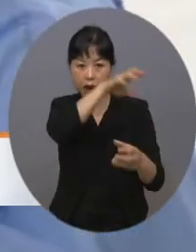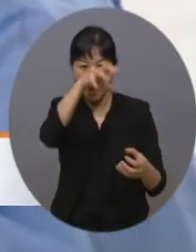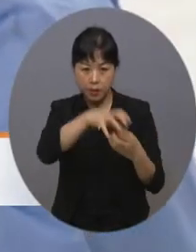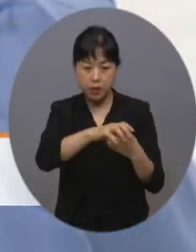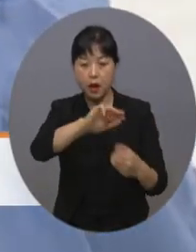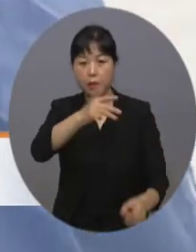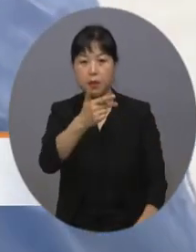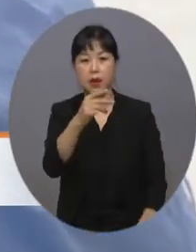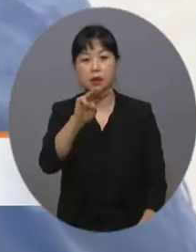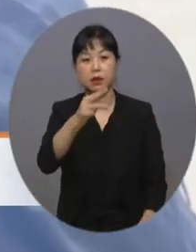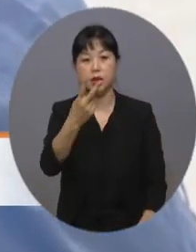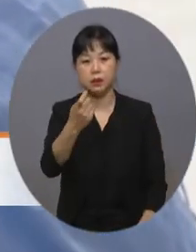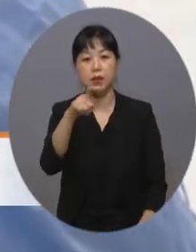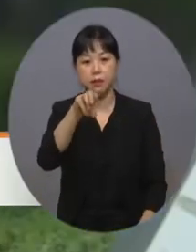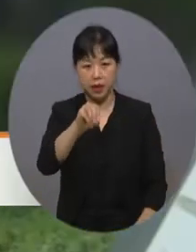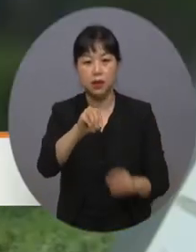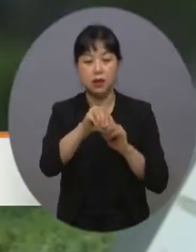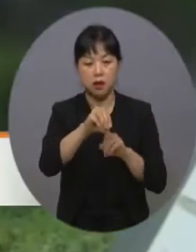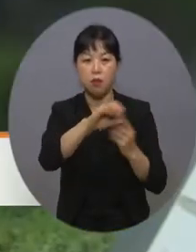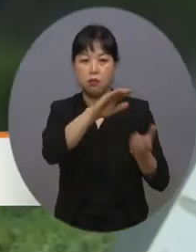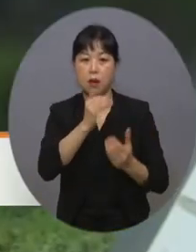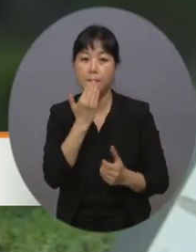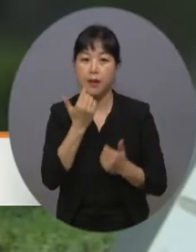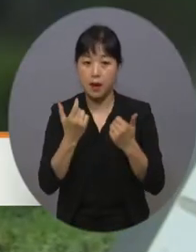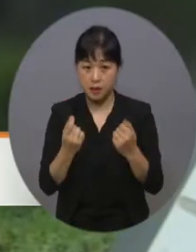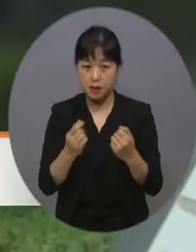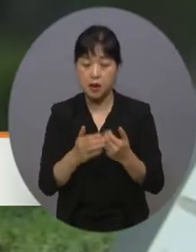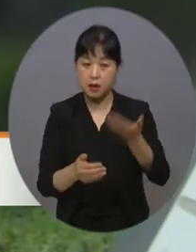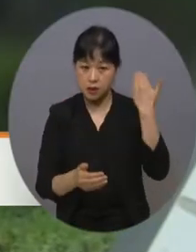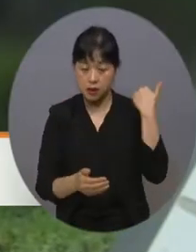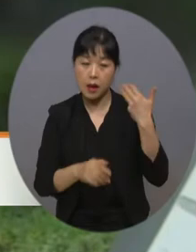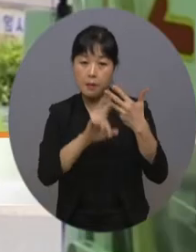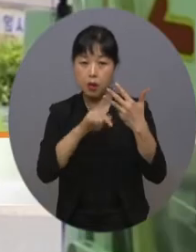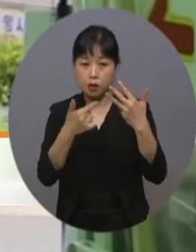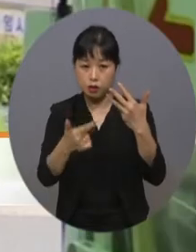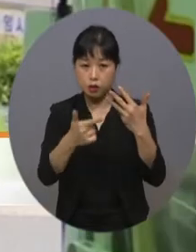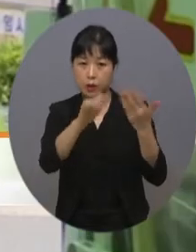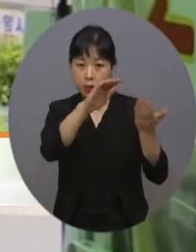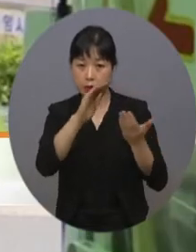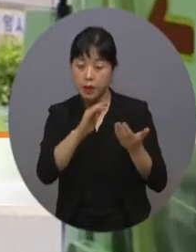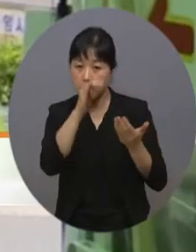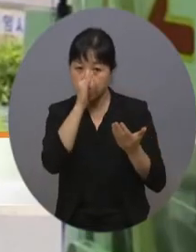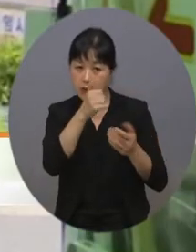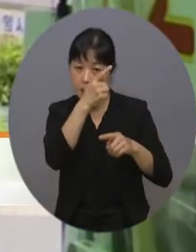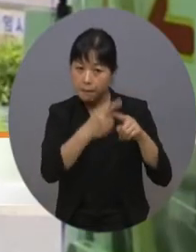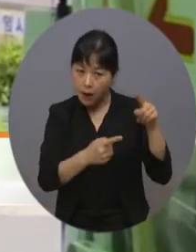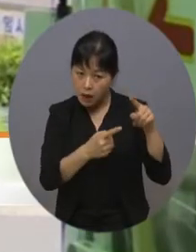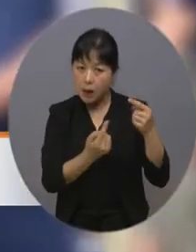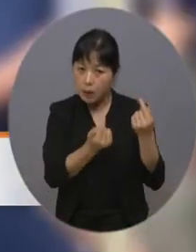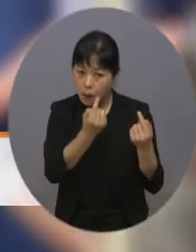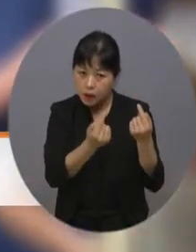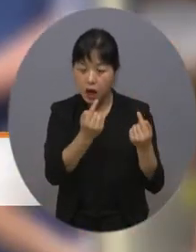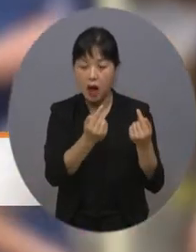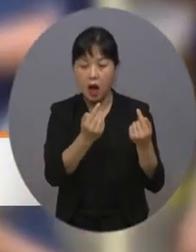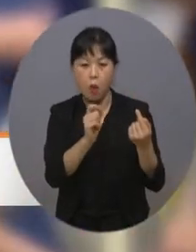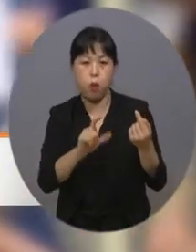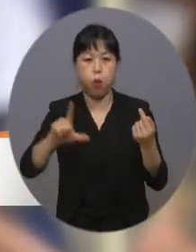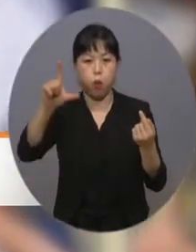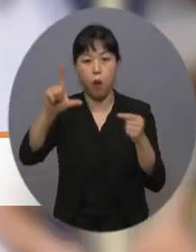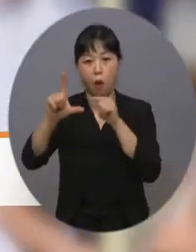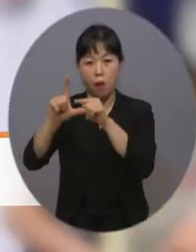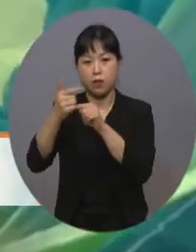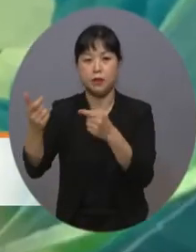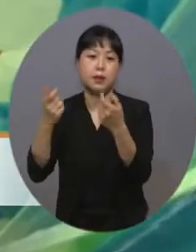831만 회분 공급되게 된다면서 이는 지난 6일 통보된 절반 이하의 물량보다는 크게 증가한